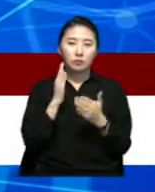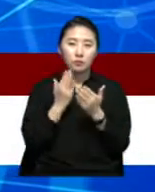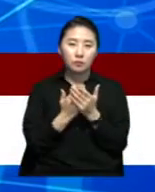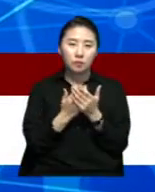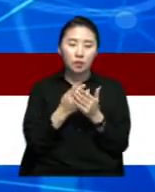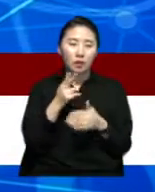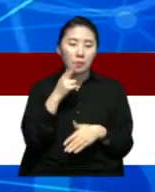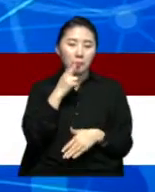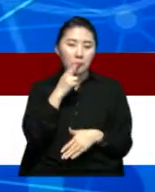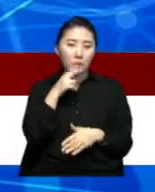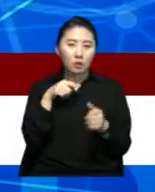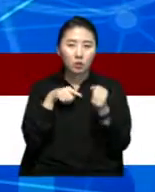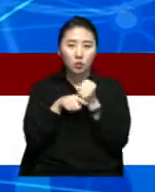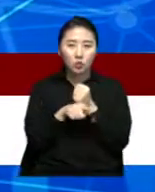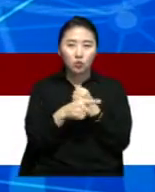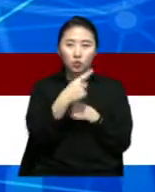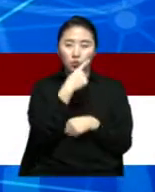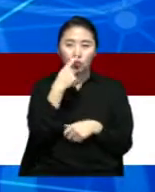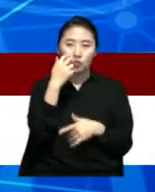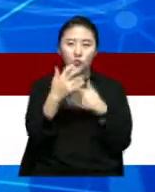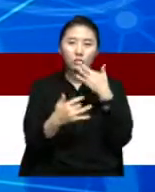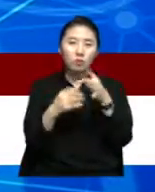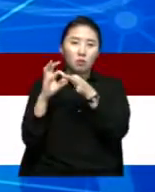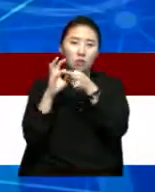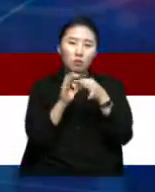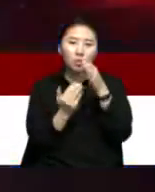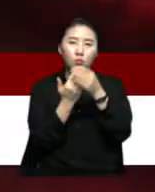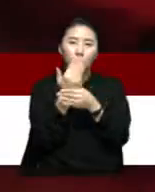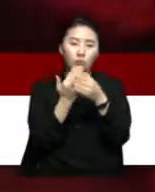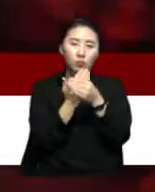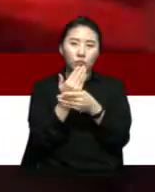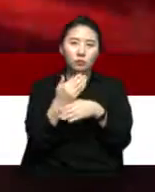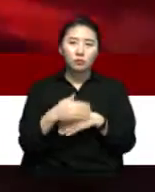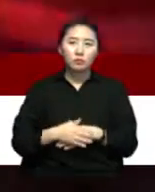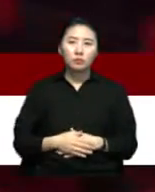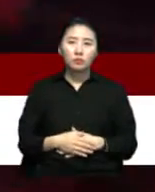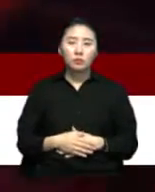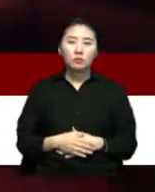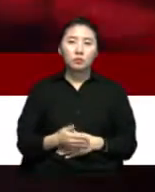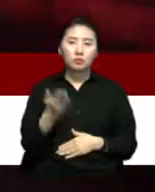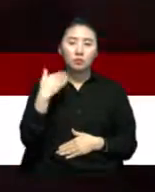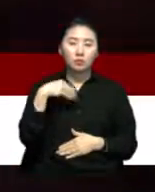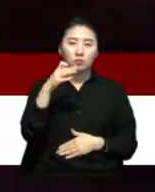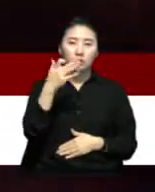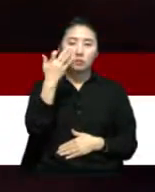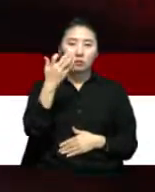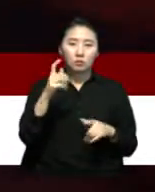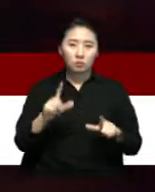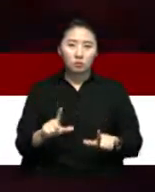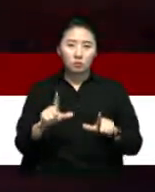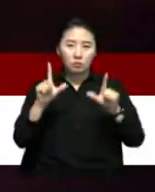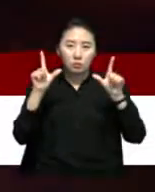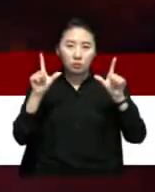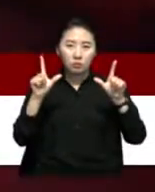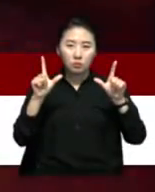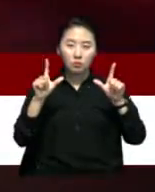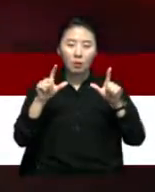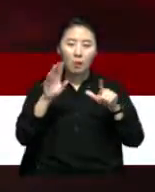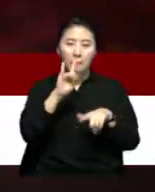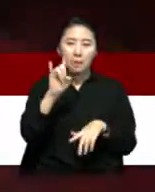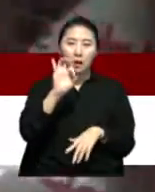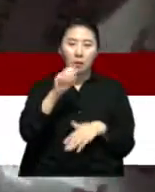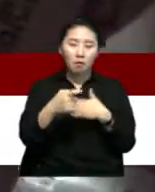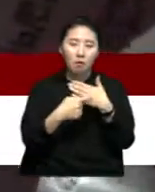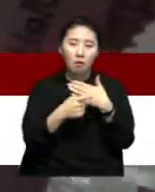서초구에서 담뱃불이 원인으로 추정되는 화재가 연달아 발생했습니다. 지난 12일 새벽 3시쯤 방배동의 한